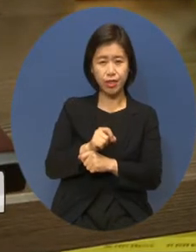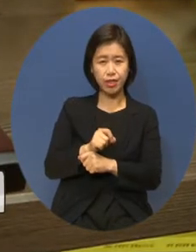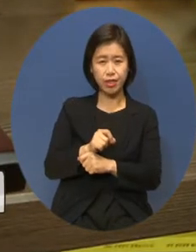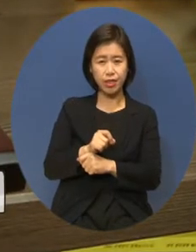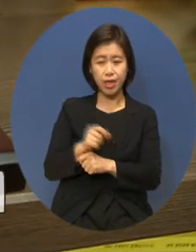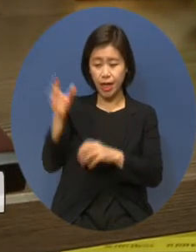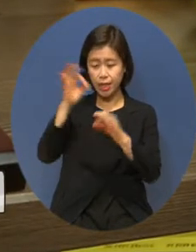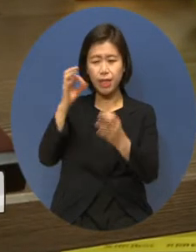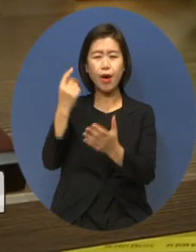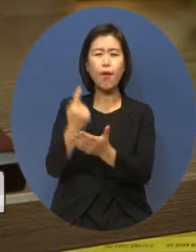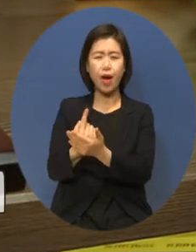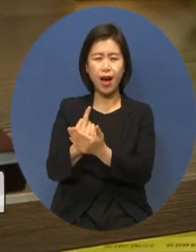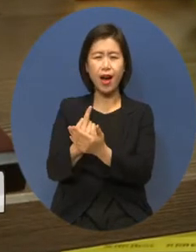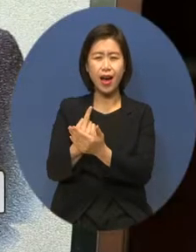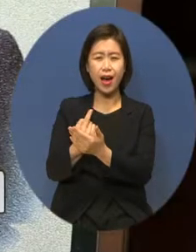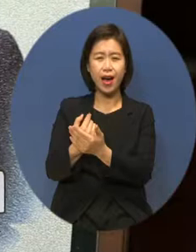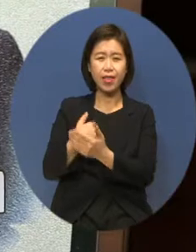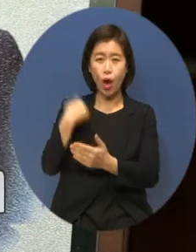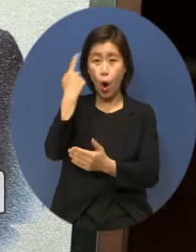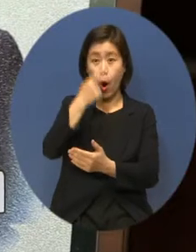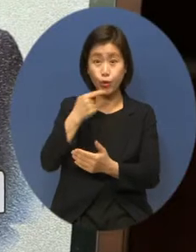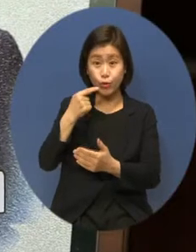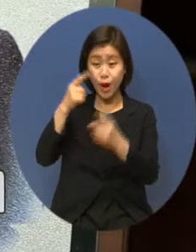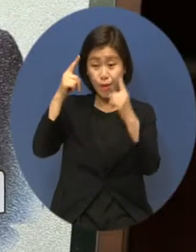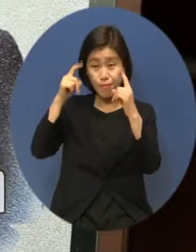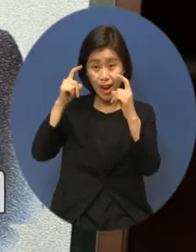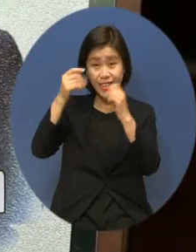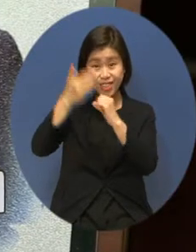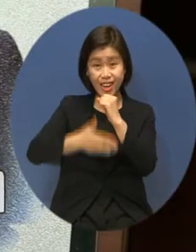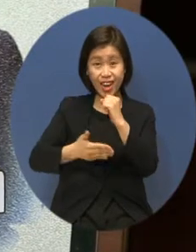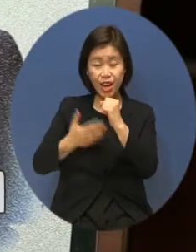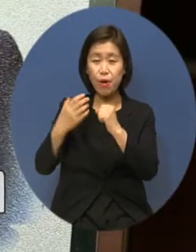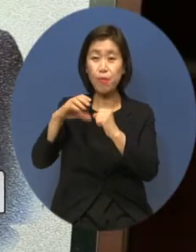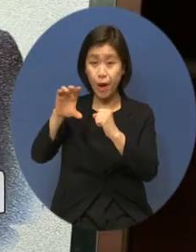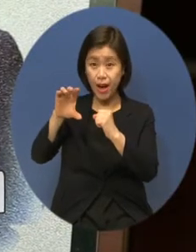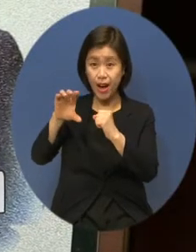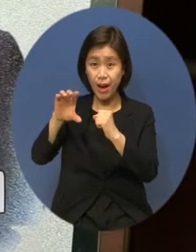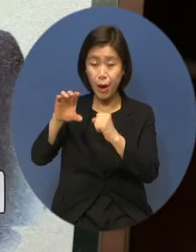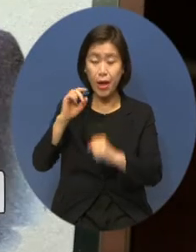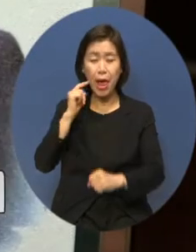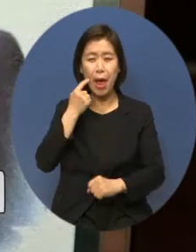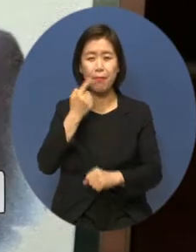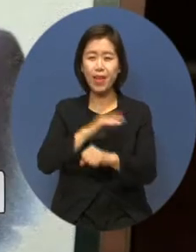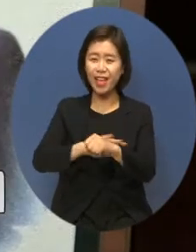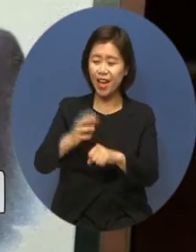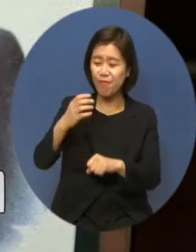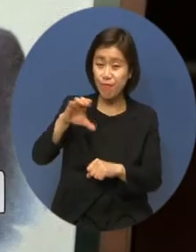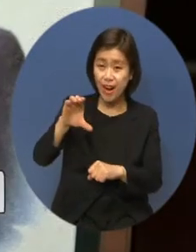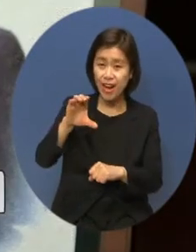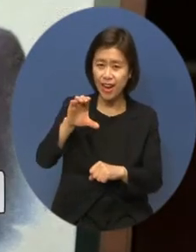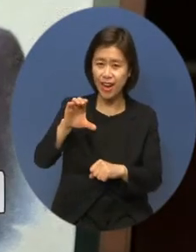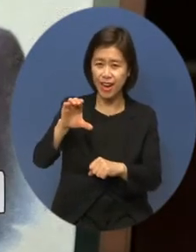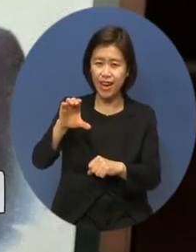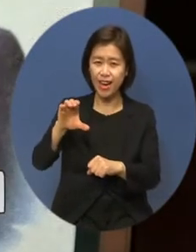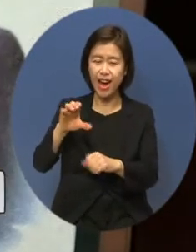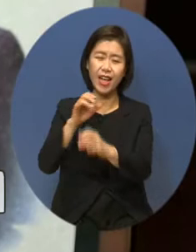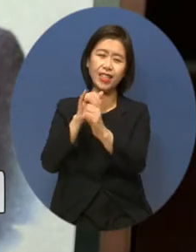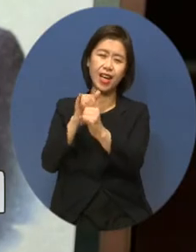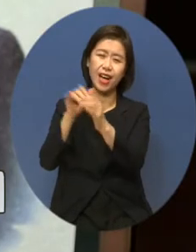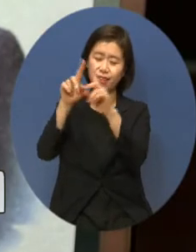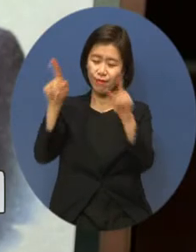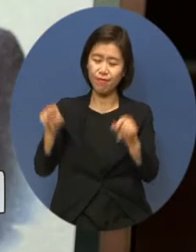막 이렇게 쑥스럽지만 조금 더 미화시켜 주신 것 같아요. 포샷이야기를. 네, 맞아요. 이렇게 해서 이 소통하는